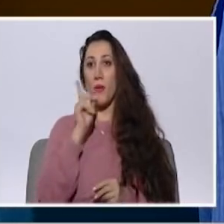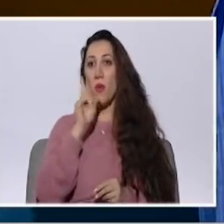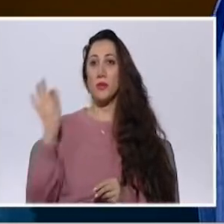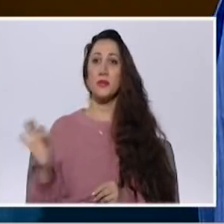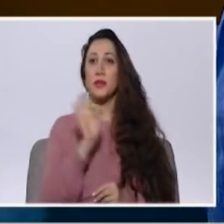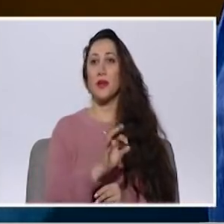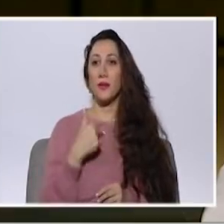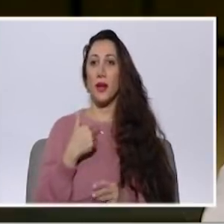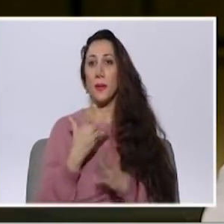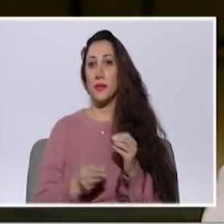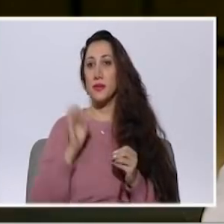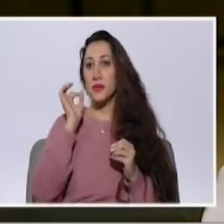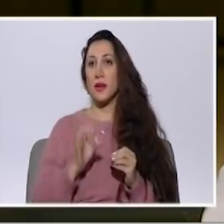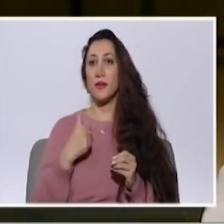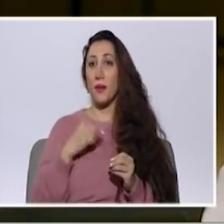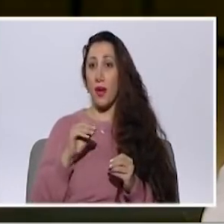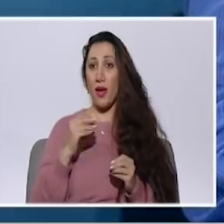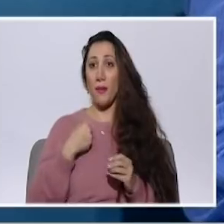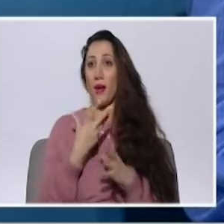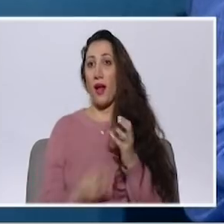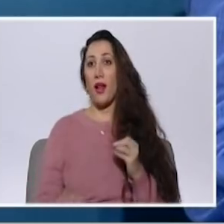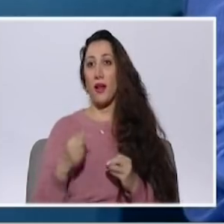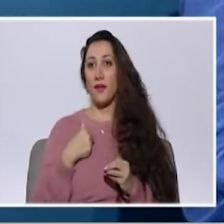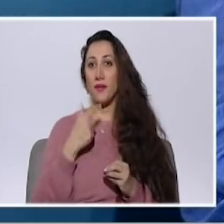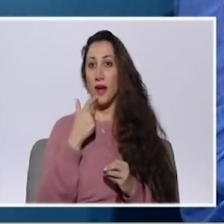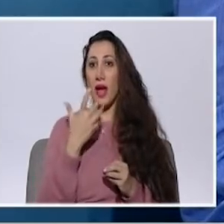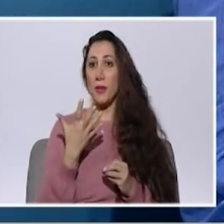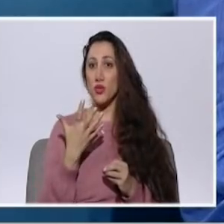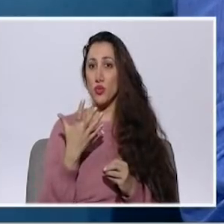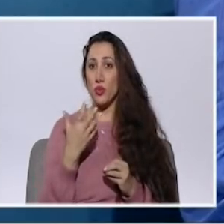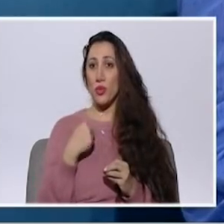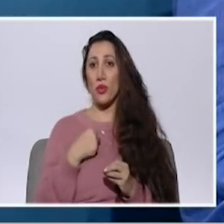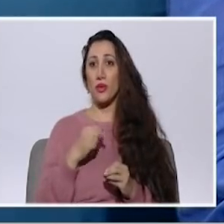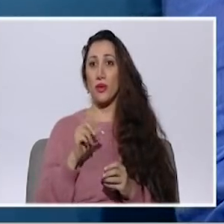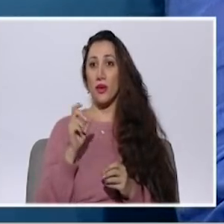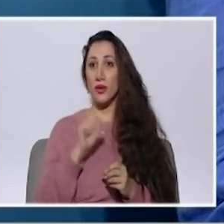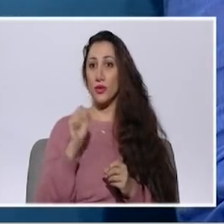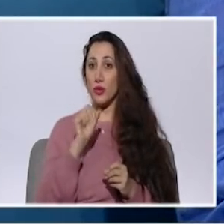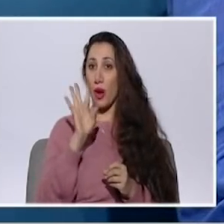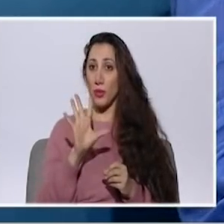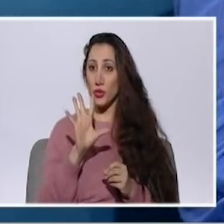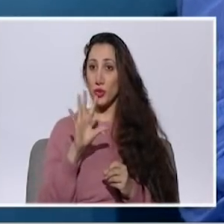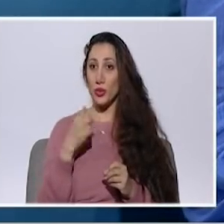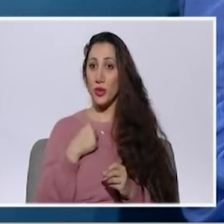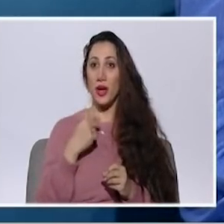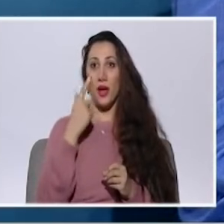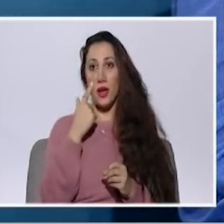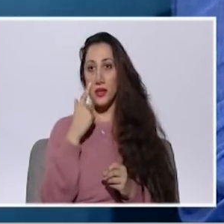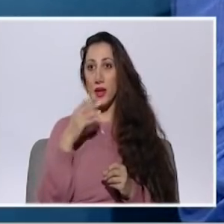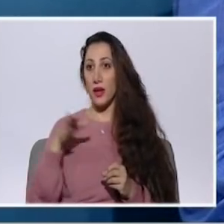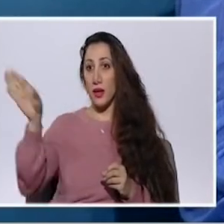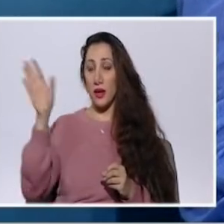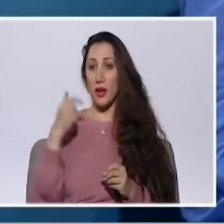يعني هي بنتي. انا ال5 شهور اللي دخلت فيهم الدار انا كنت بصحى من المخده الاقي غير انا